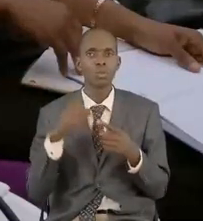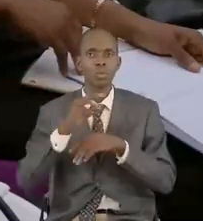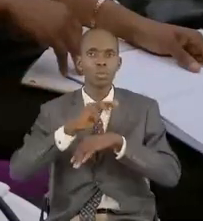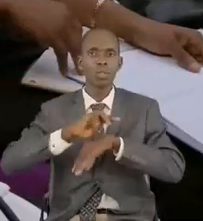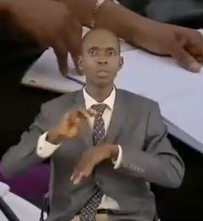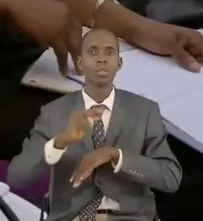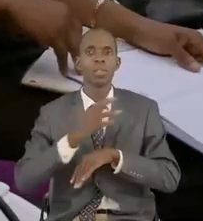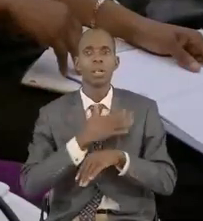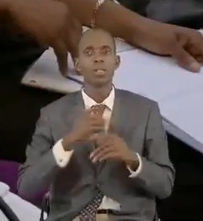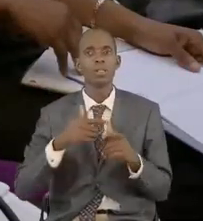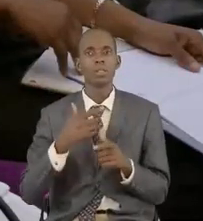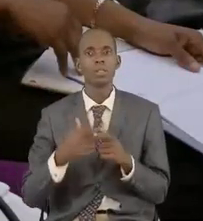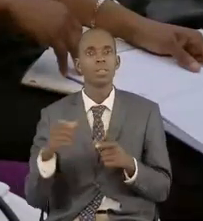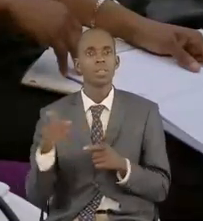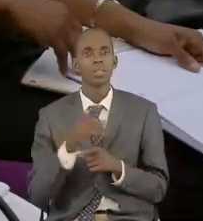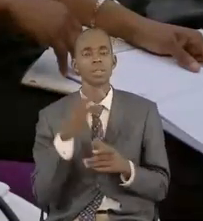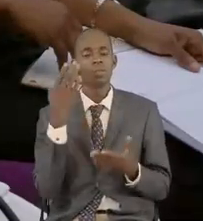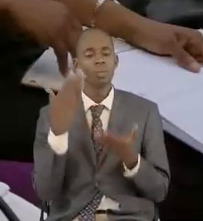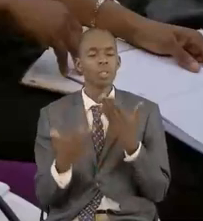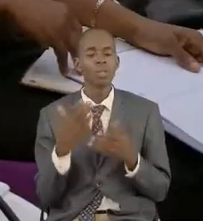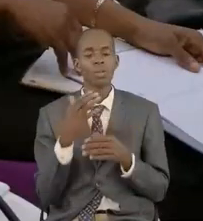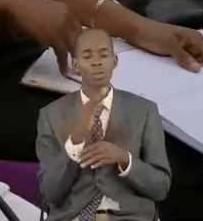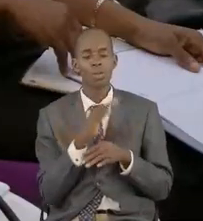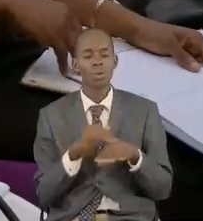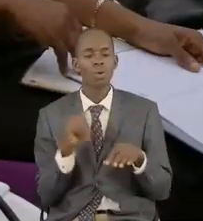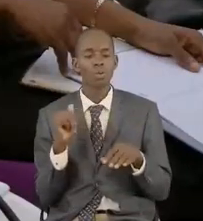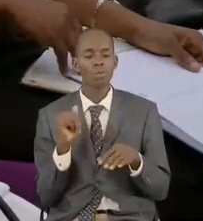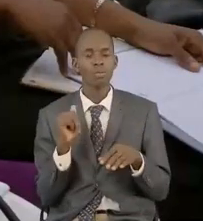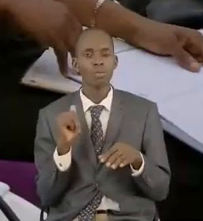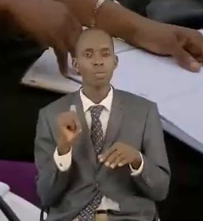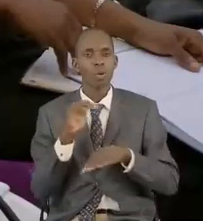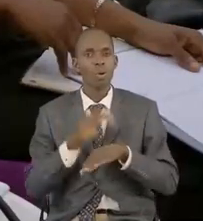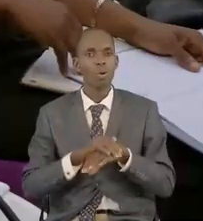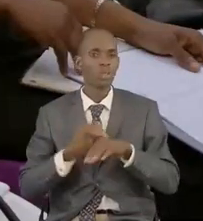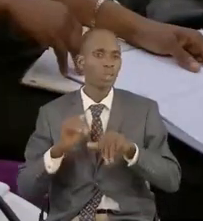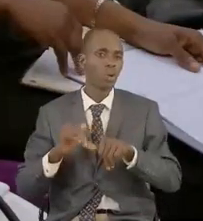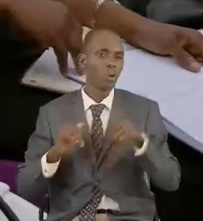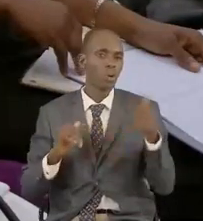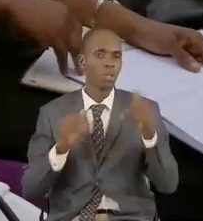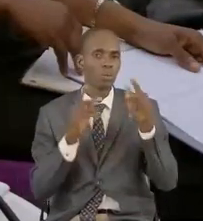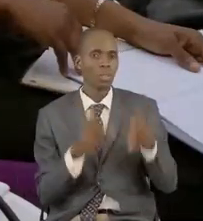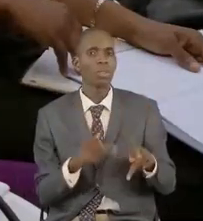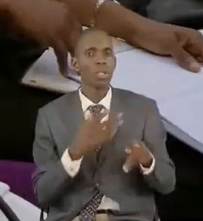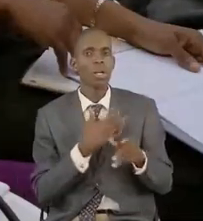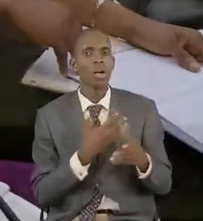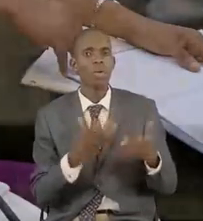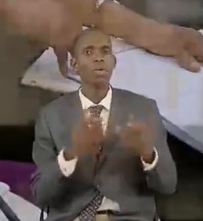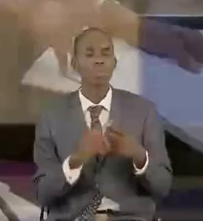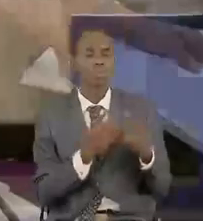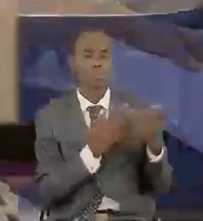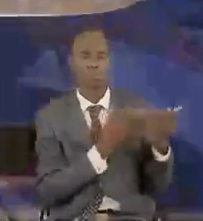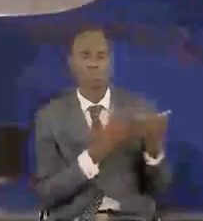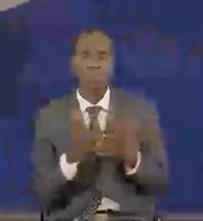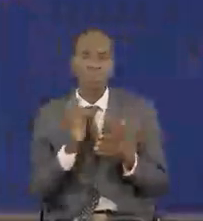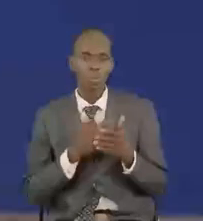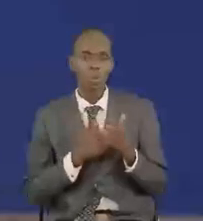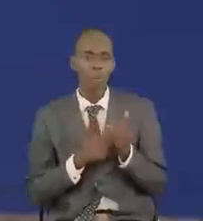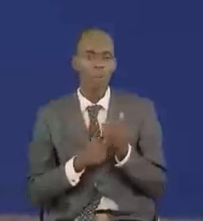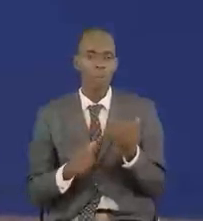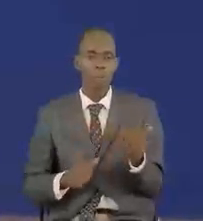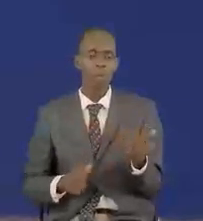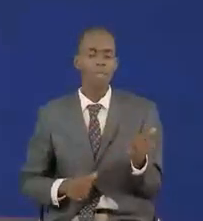et sont devenus des gens réputés et il voudrait nous ramener à